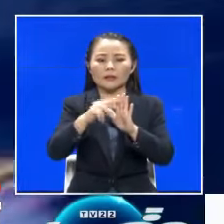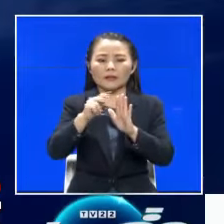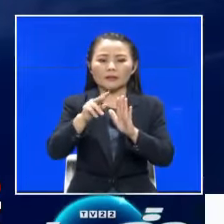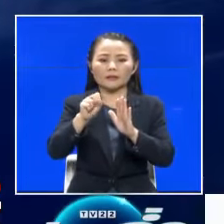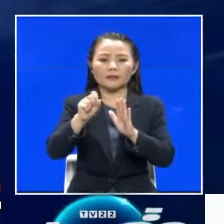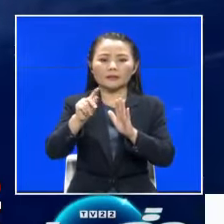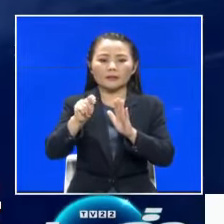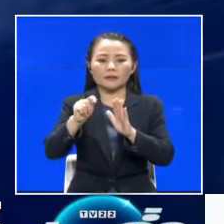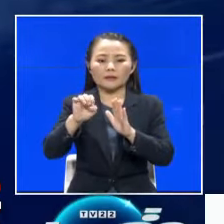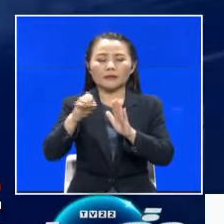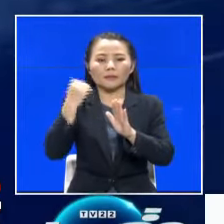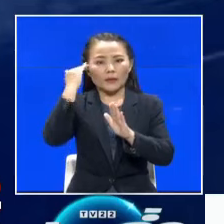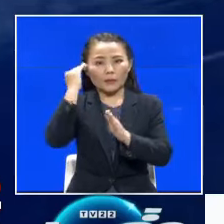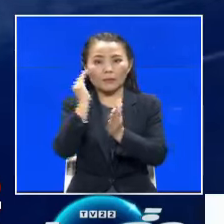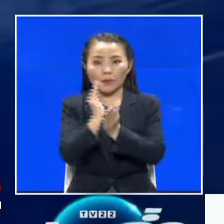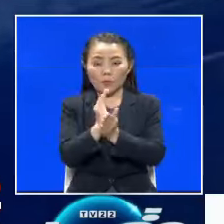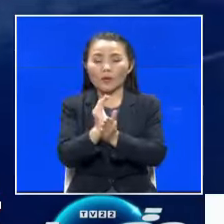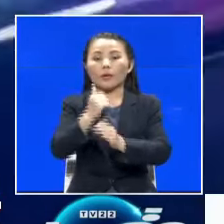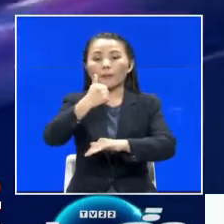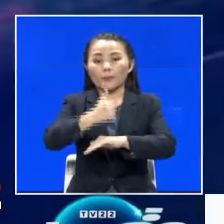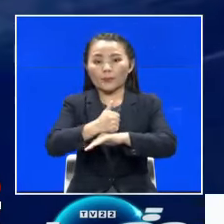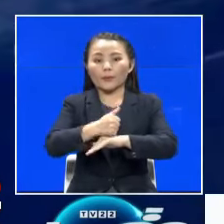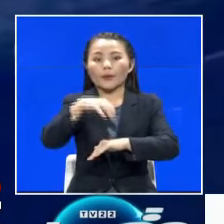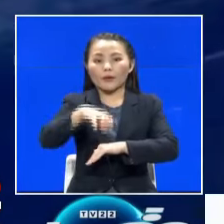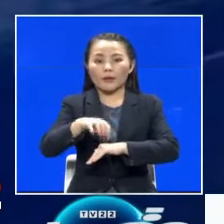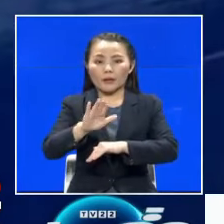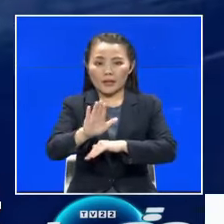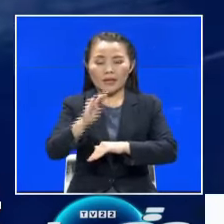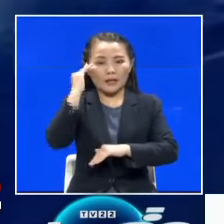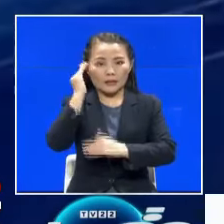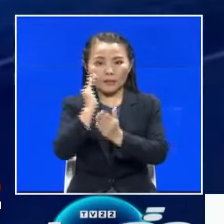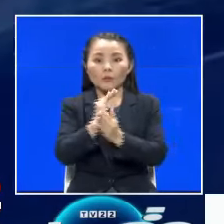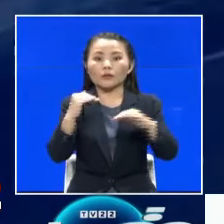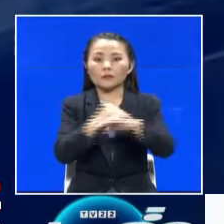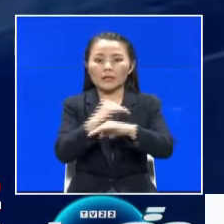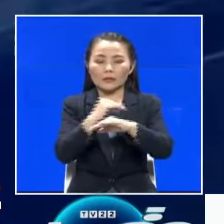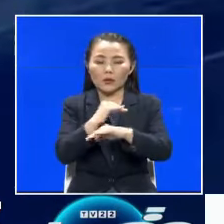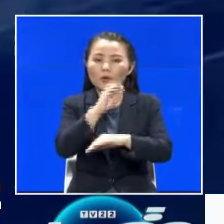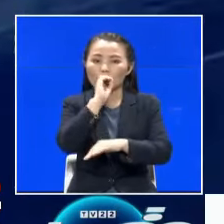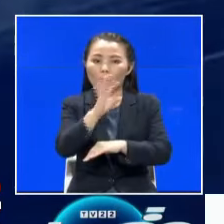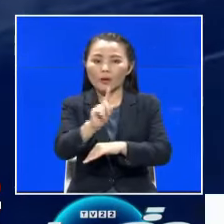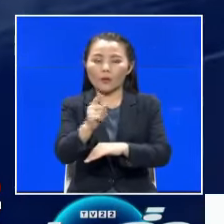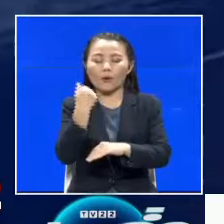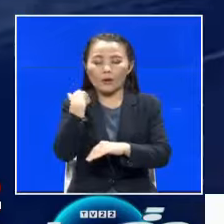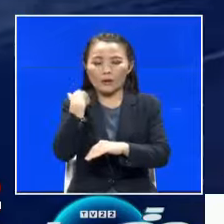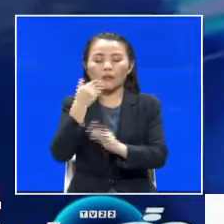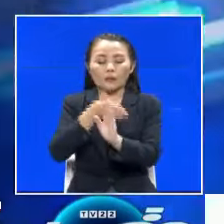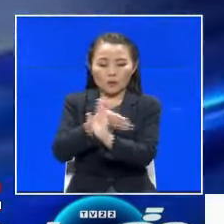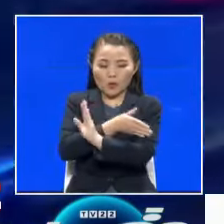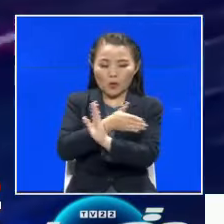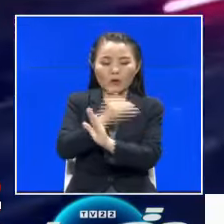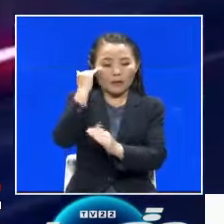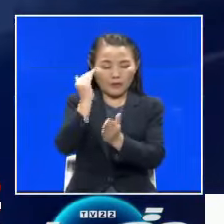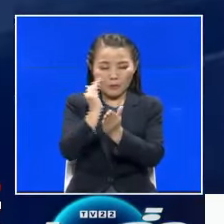พซึ่งเป็นผู้กำกับการกองกำกับการ5กองบังคับการตำรวจจราจรก็บอกนะคะว่าก่อนหน้าเนี่ยคือเจ้าหน้า